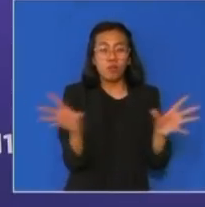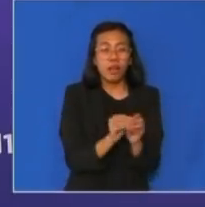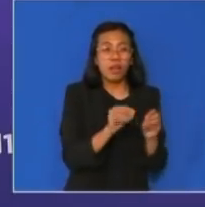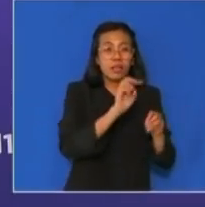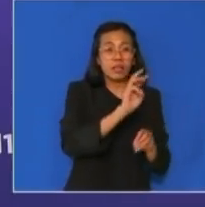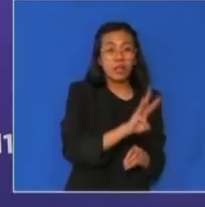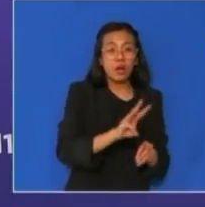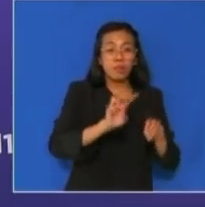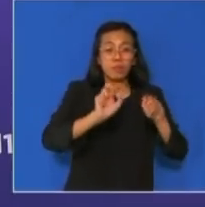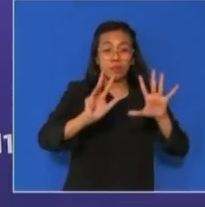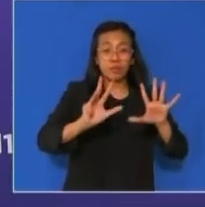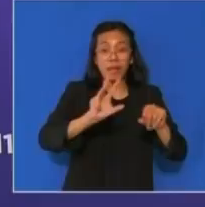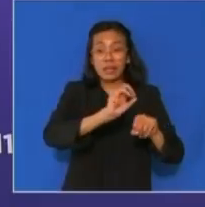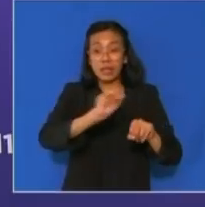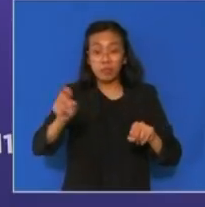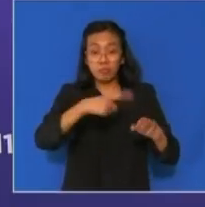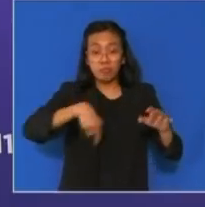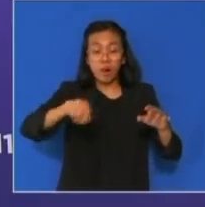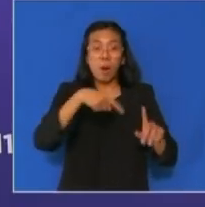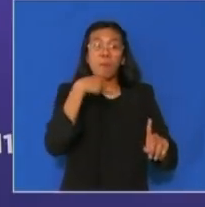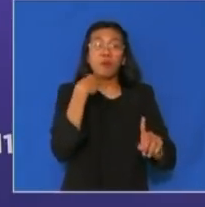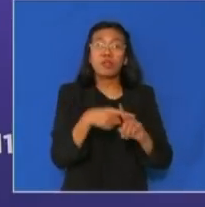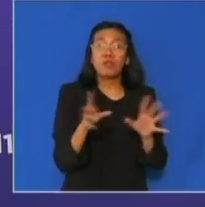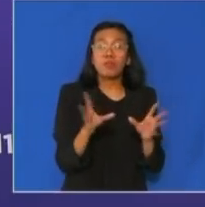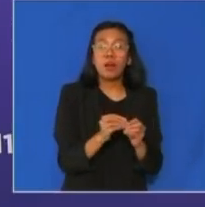orang. Ada hasil positif sebanyak